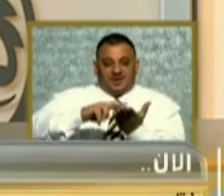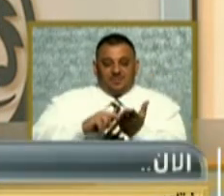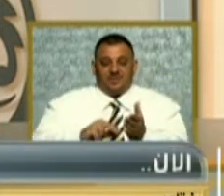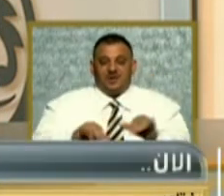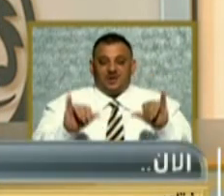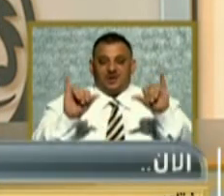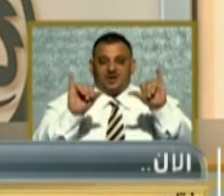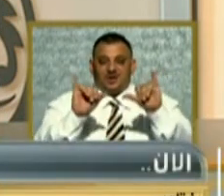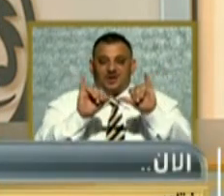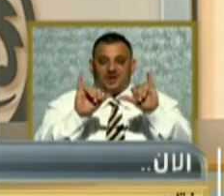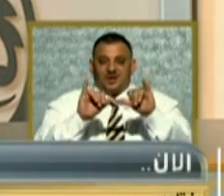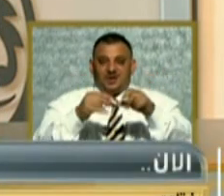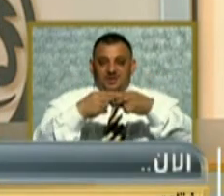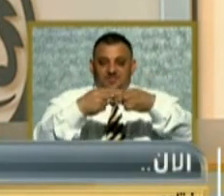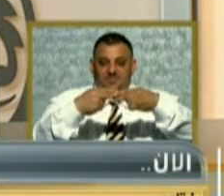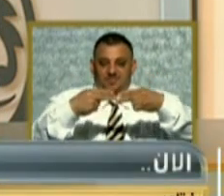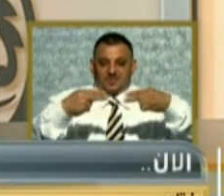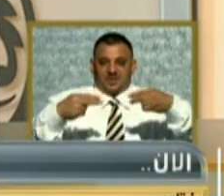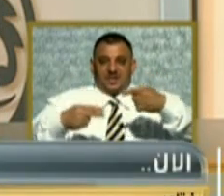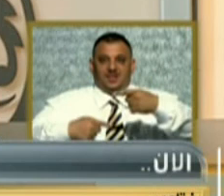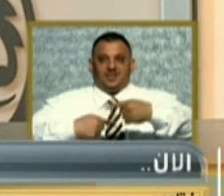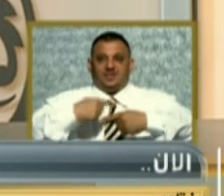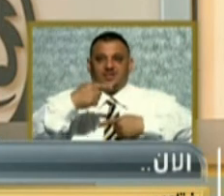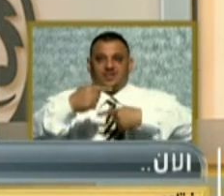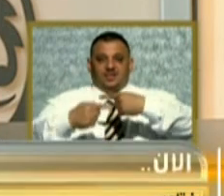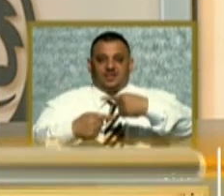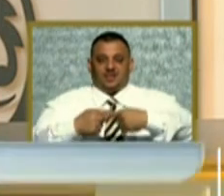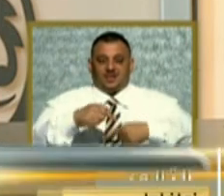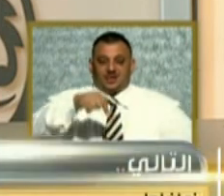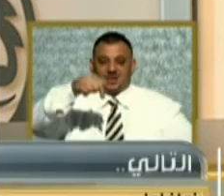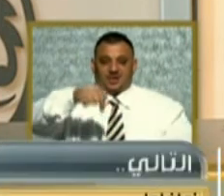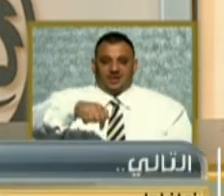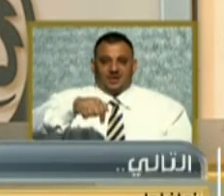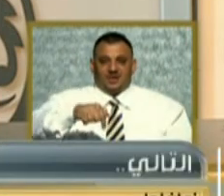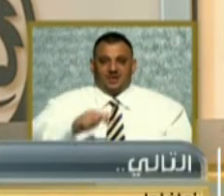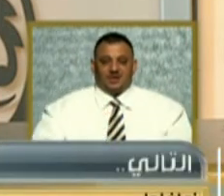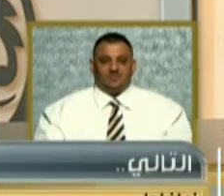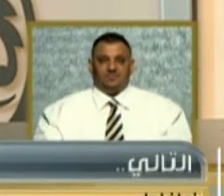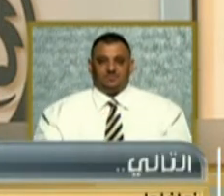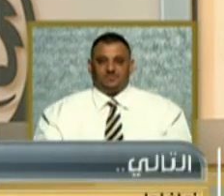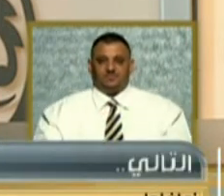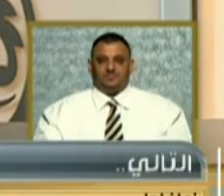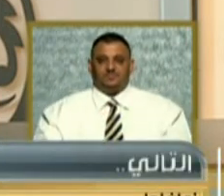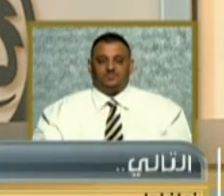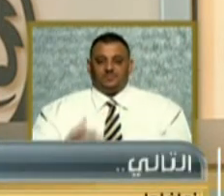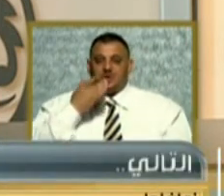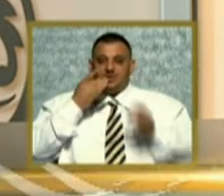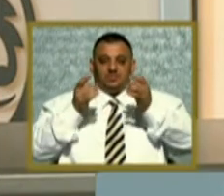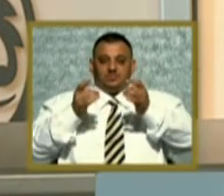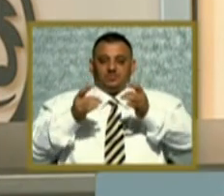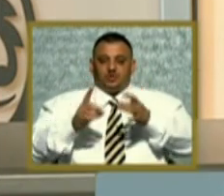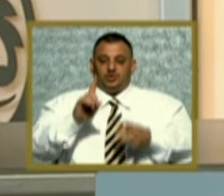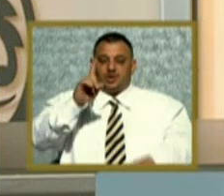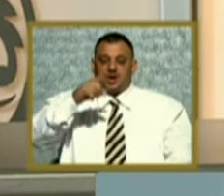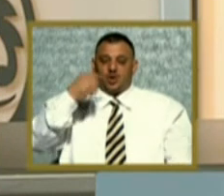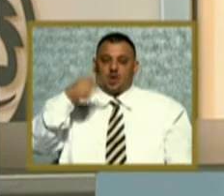على هواتف وعناوين البرنامج كما هو مبين وظاهر على الشاشة أمامكم الآن. ما شاء الله لا قوة